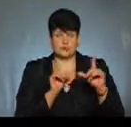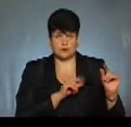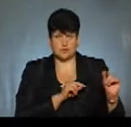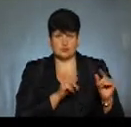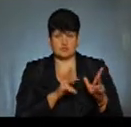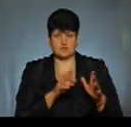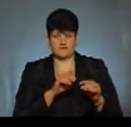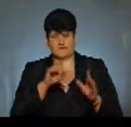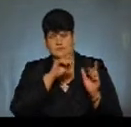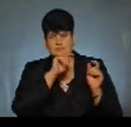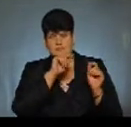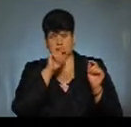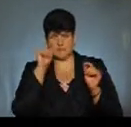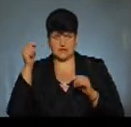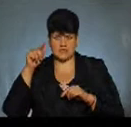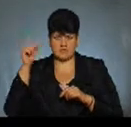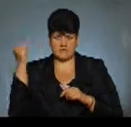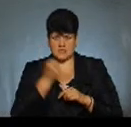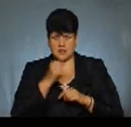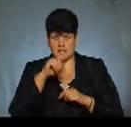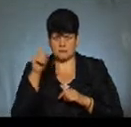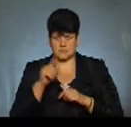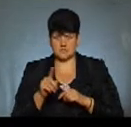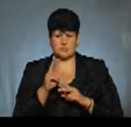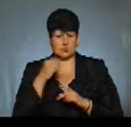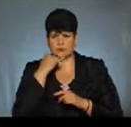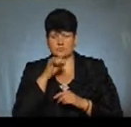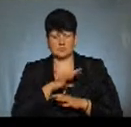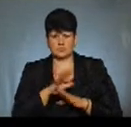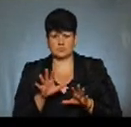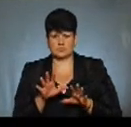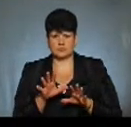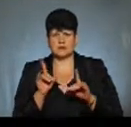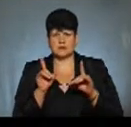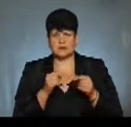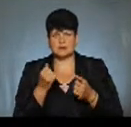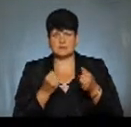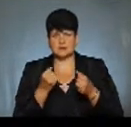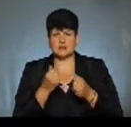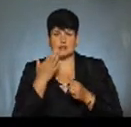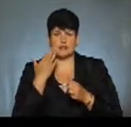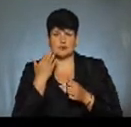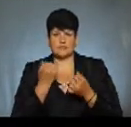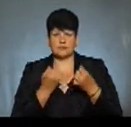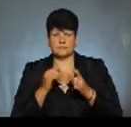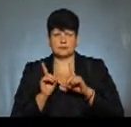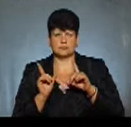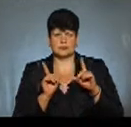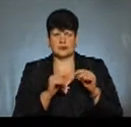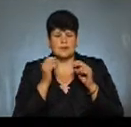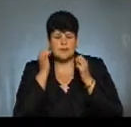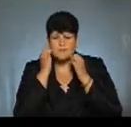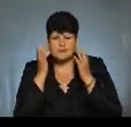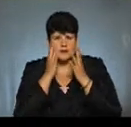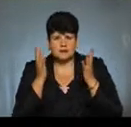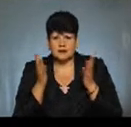вдарило блискавка. Телефону ніхто не говорив. Їхала машина якась легкова, біла, я навіть номерів не пам'ятаю. І